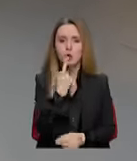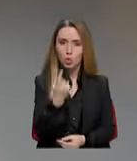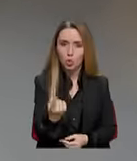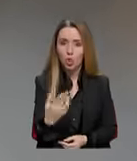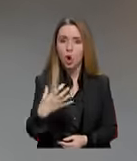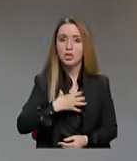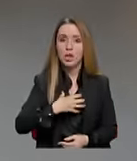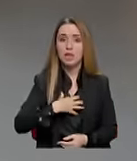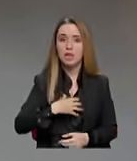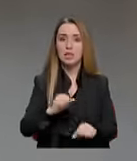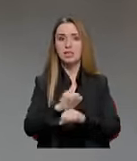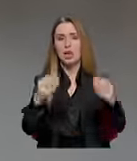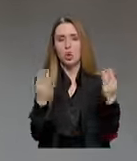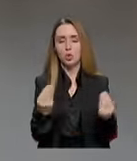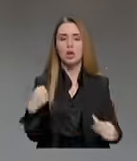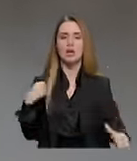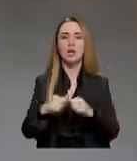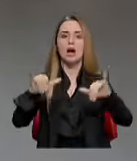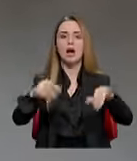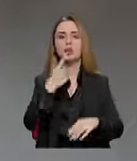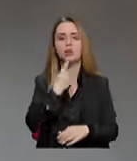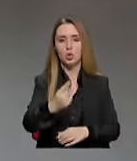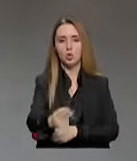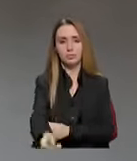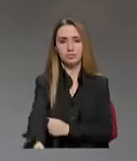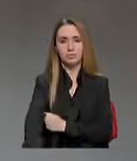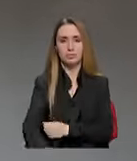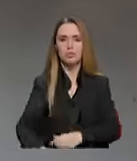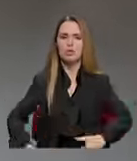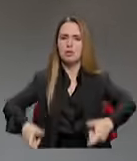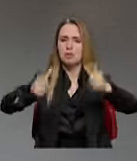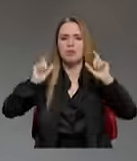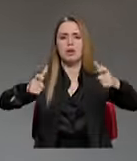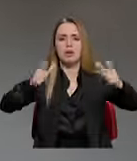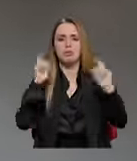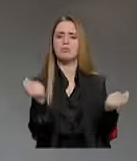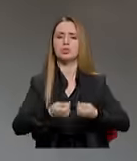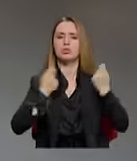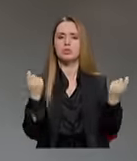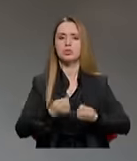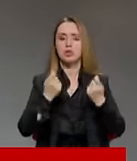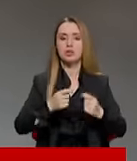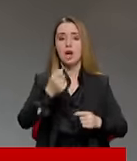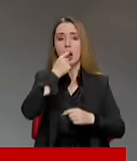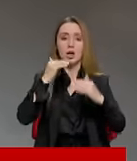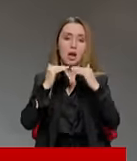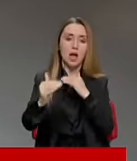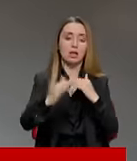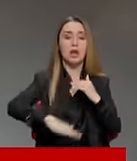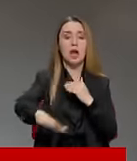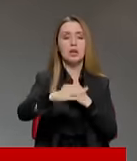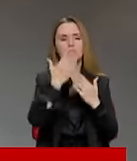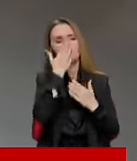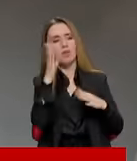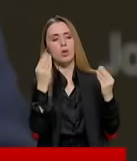ellerinde patlıyor yine aynısını söylüyorum ne kadar çamur atmaya kalkarlarsa Kalksınlar Ankara halkı her şeyi